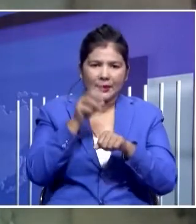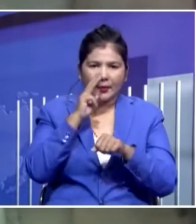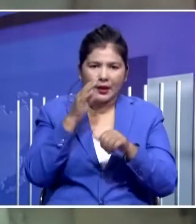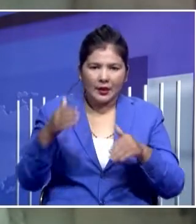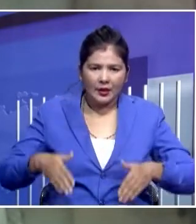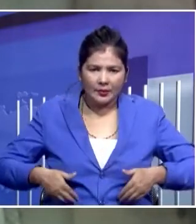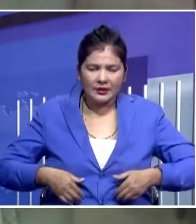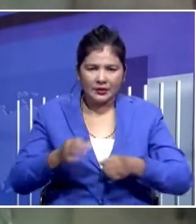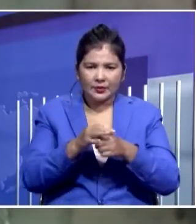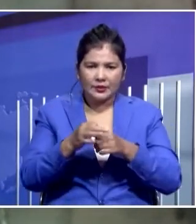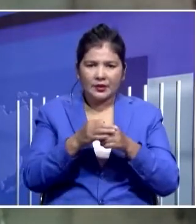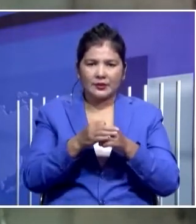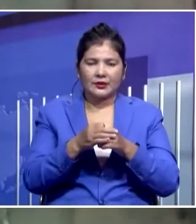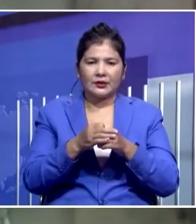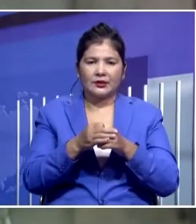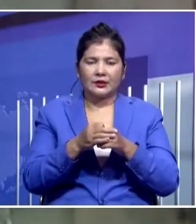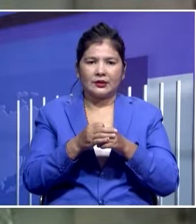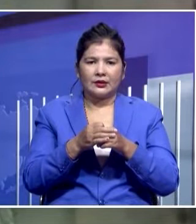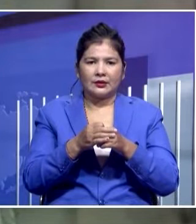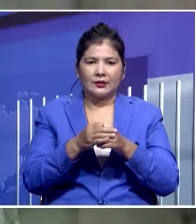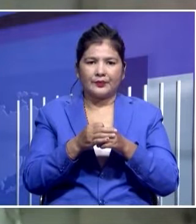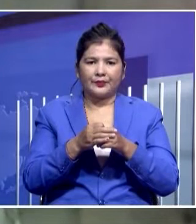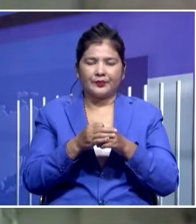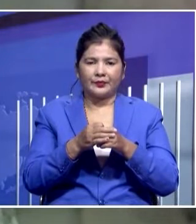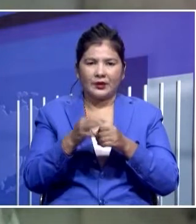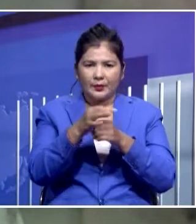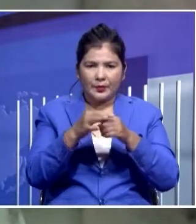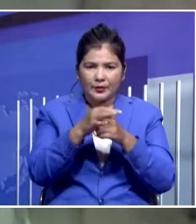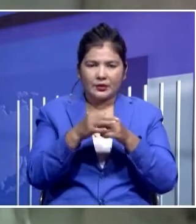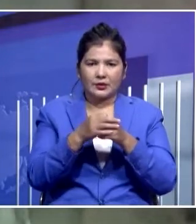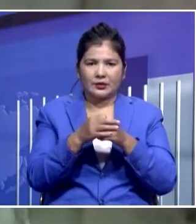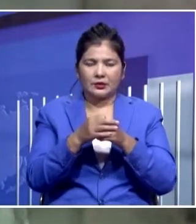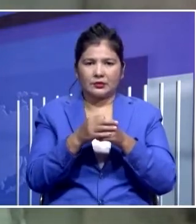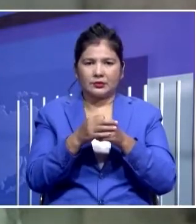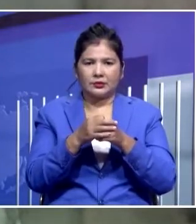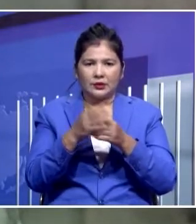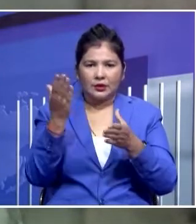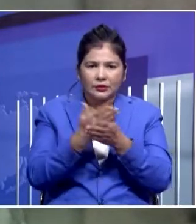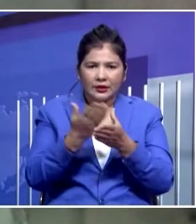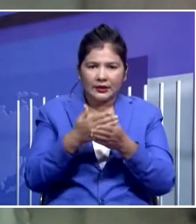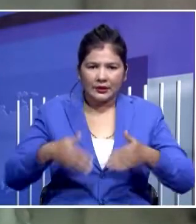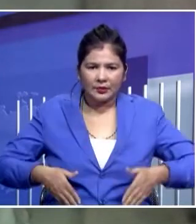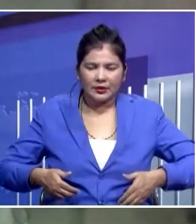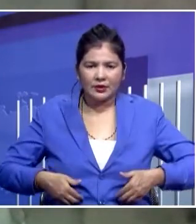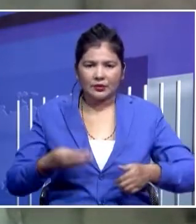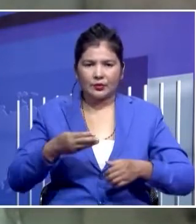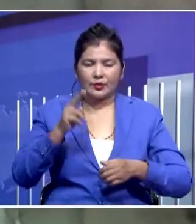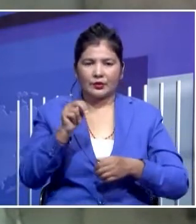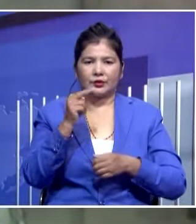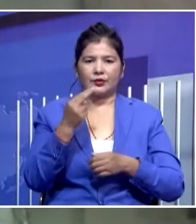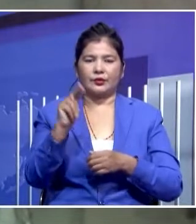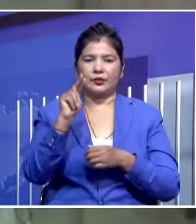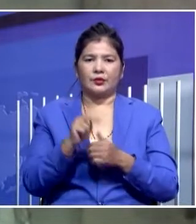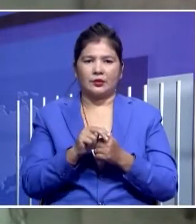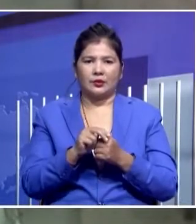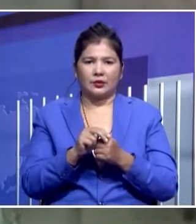बजार व्यवस्थापनदेखि लिएर यिनीहरूको अनि व्यवस्थित यहाँको तरकारी बजार अलग हुनुपर्ने होइन,